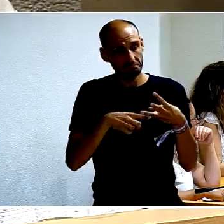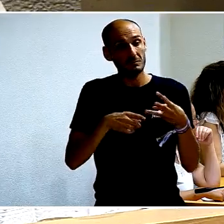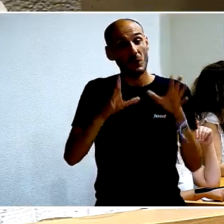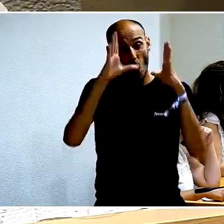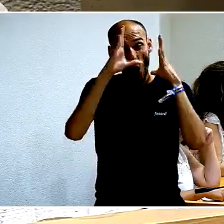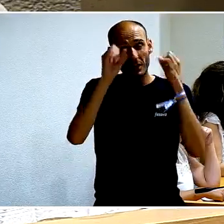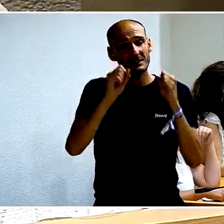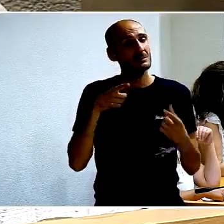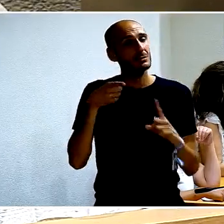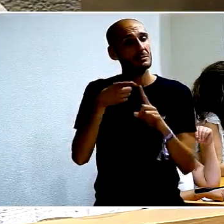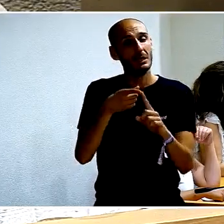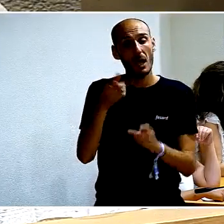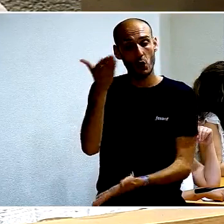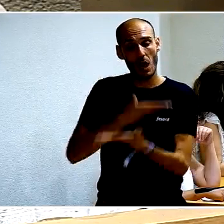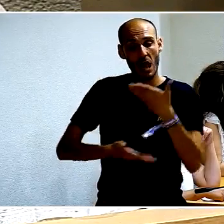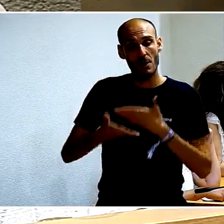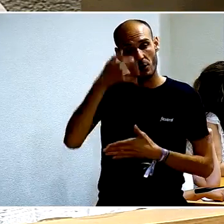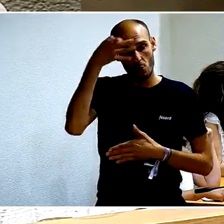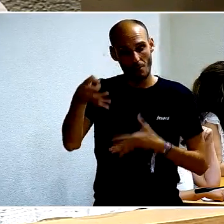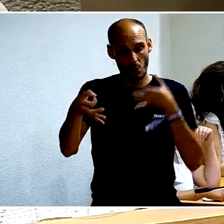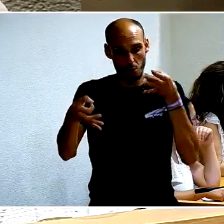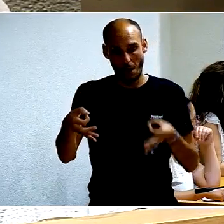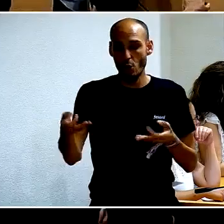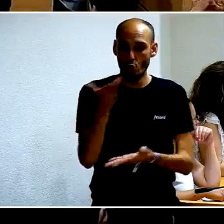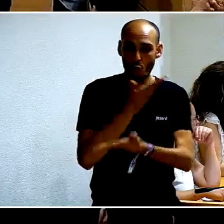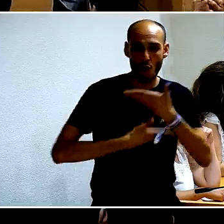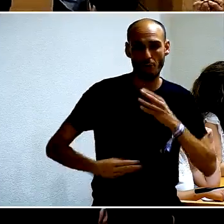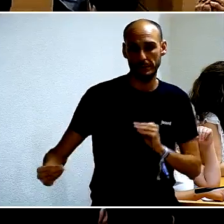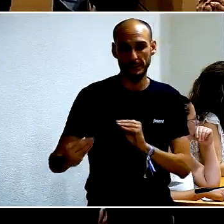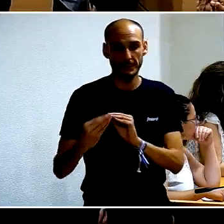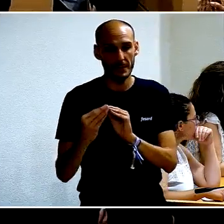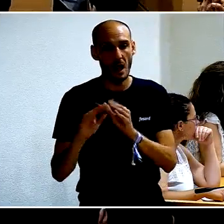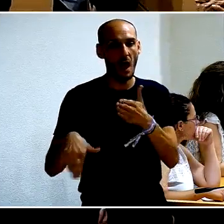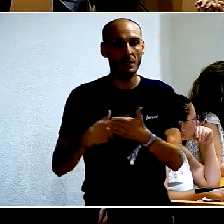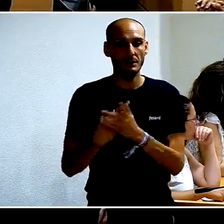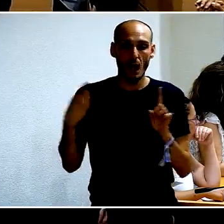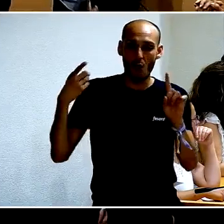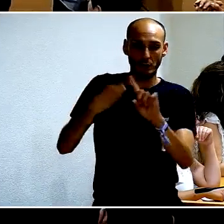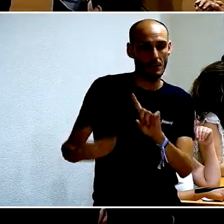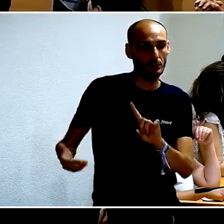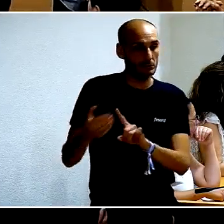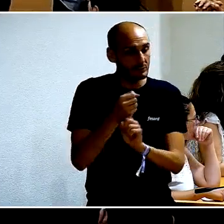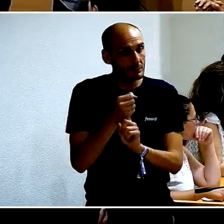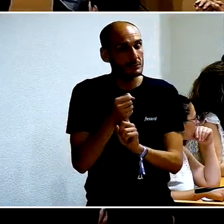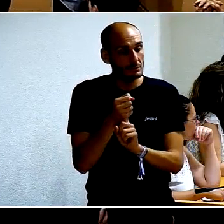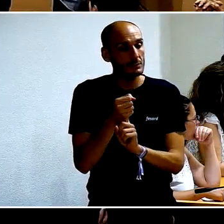de col·laboració entre dos municipis per a col·laborar en comú i aconseguir uns objectius, i de tots ells